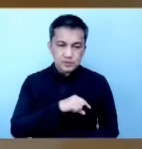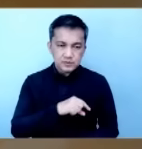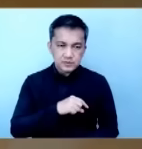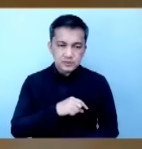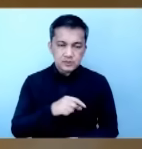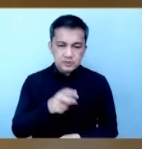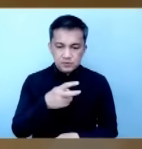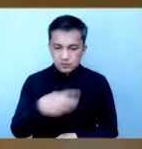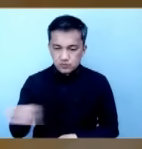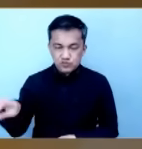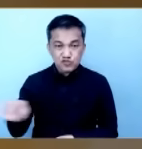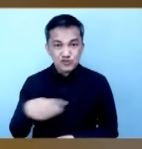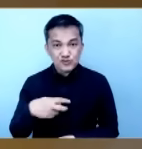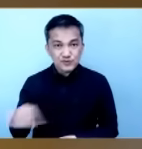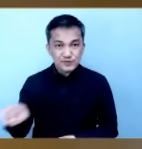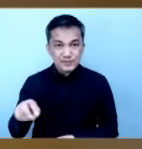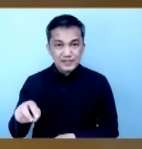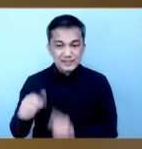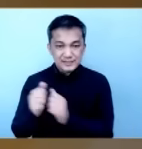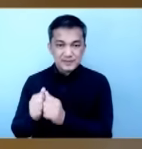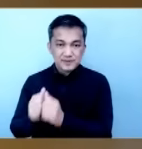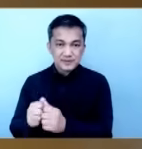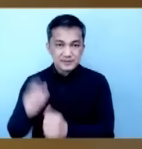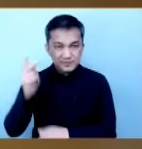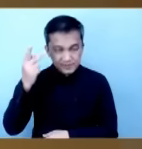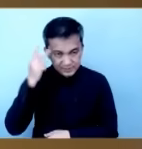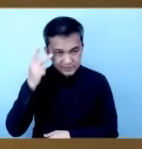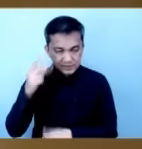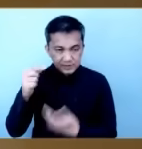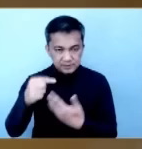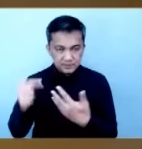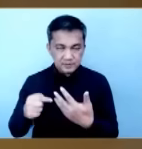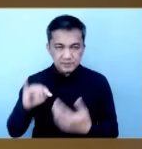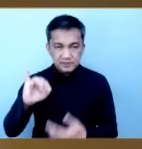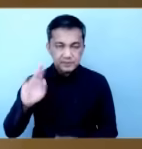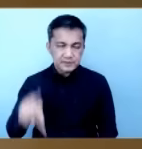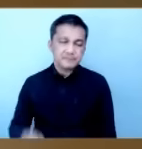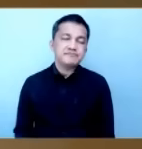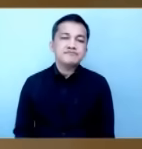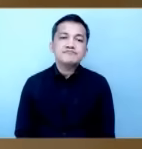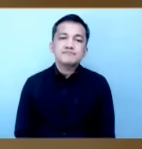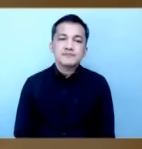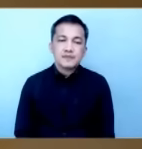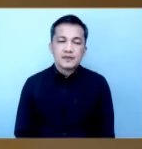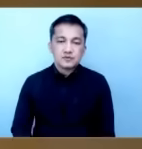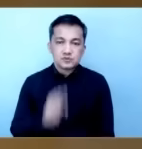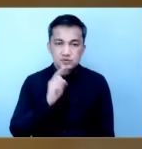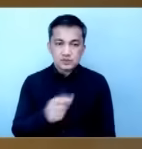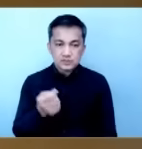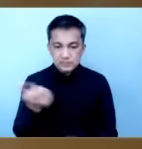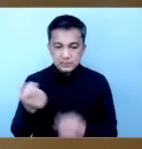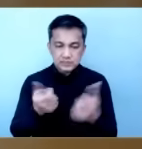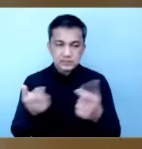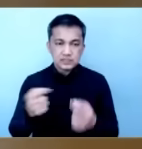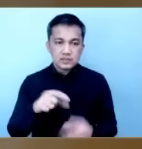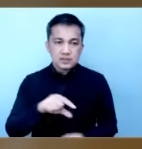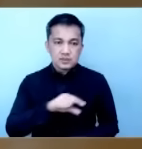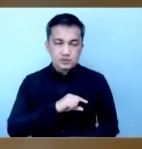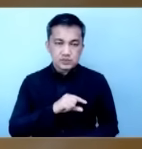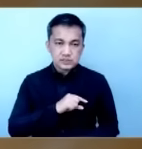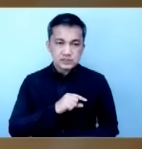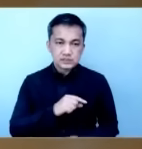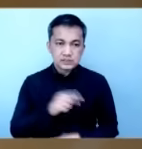o rumaraket bilang escort ng mga politiko at iba pang VIP. At tuluyan na nga nilang tinanggal ang mga police officer na